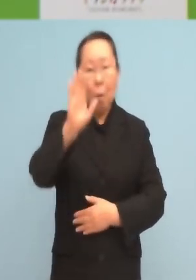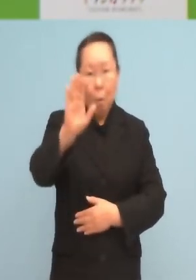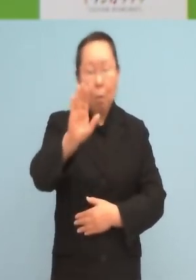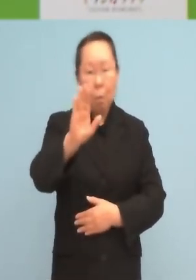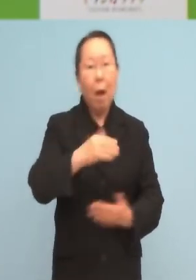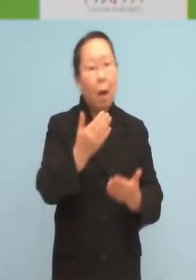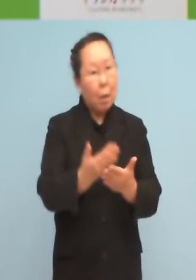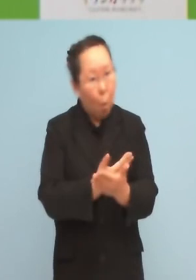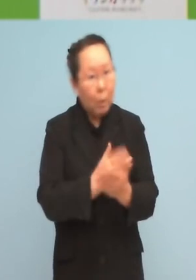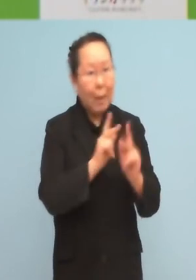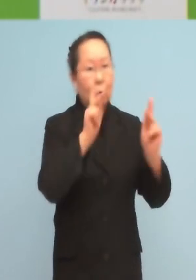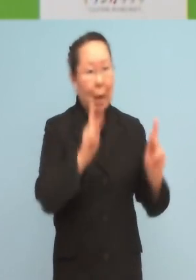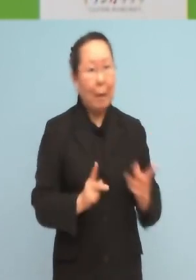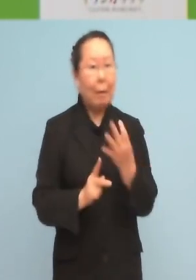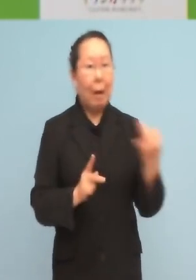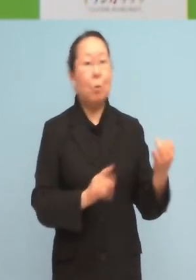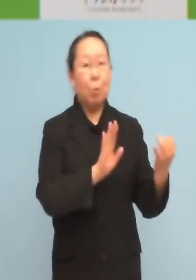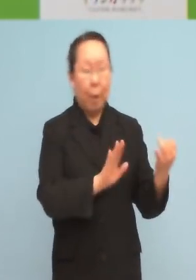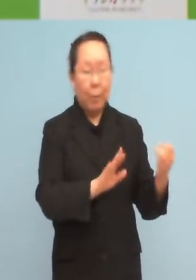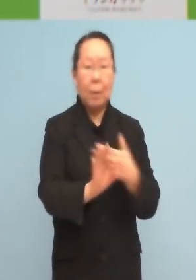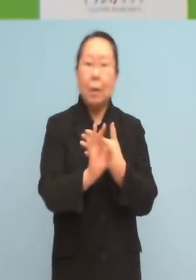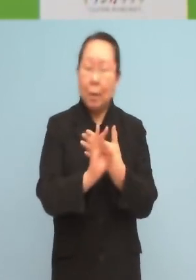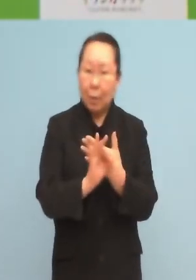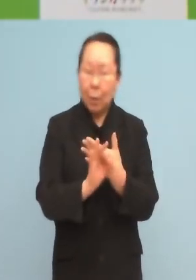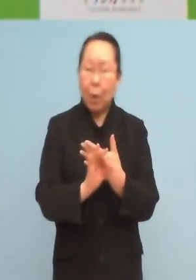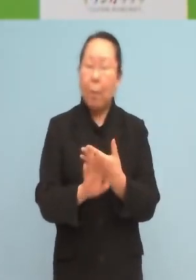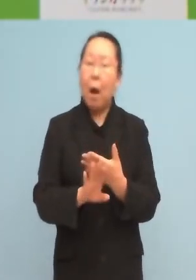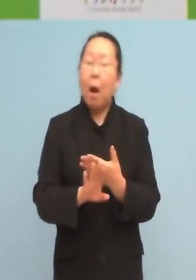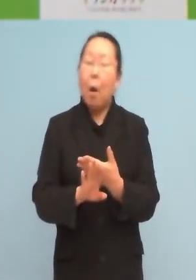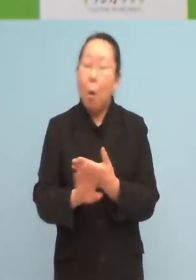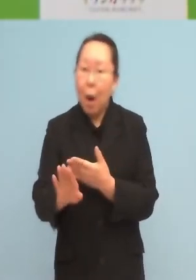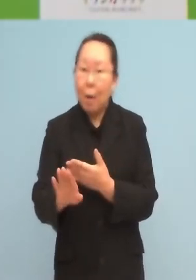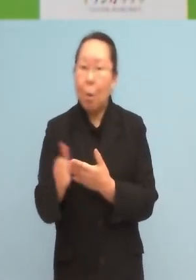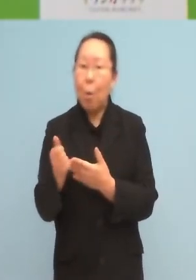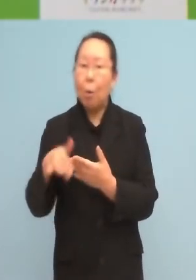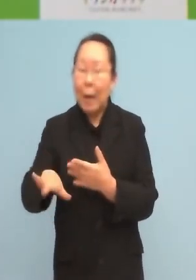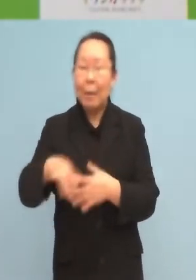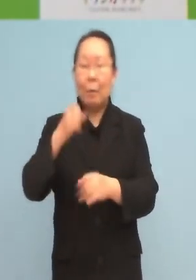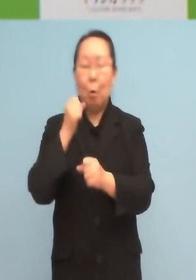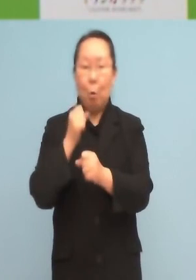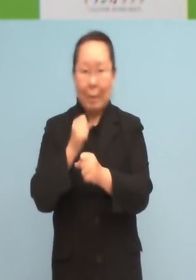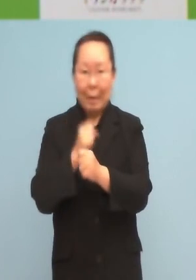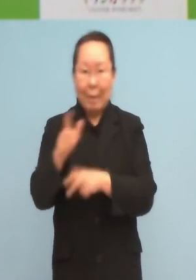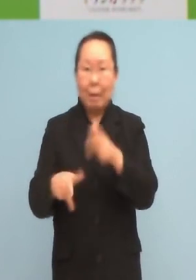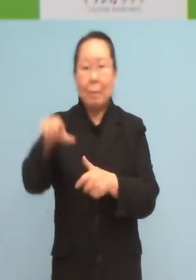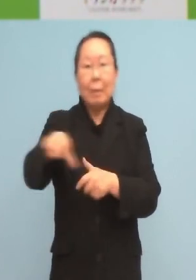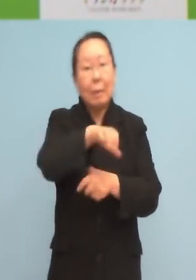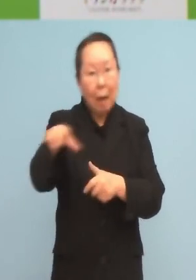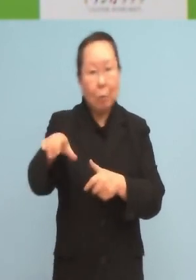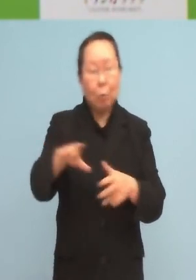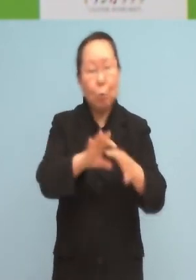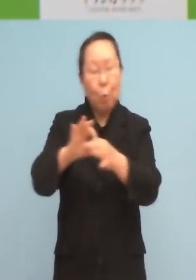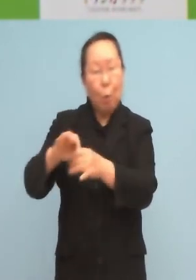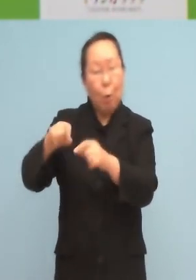課題がいろいろあります。例えば他の生産機関、他の原種等の生産機関との調整とかですね、